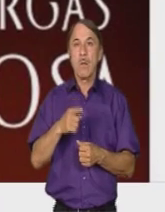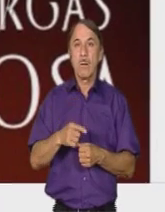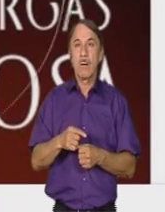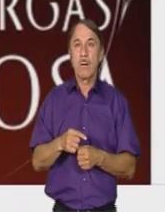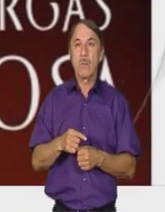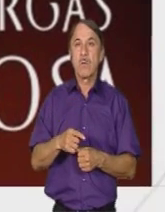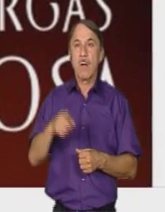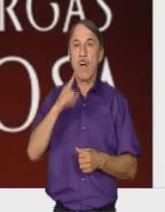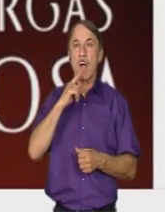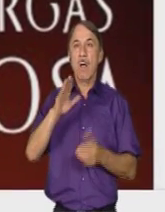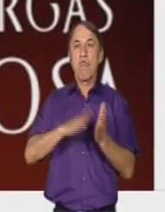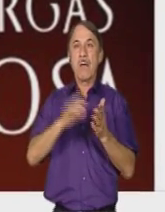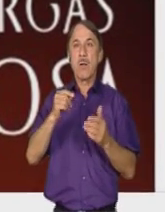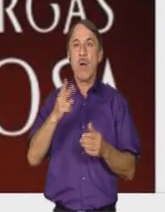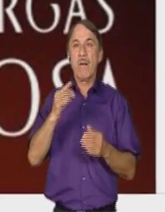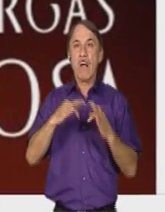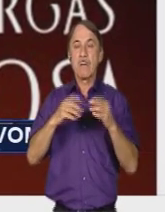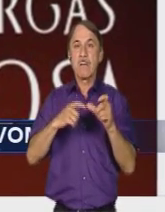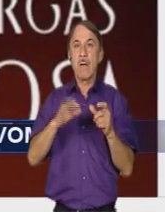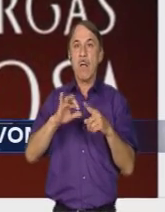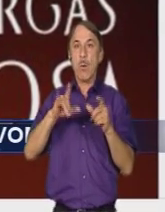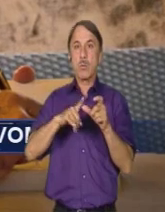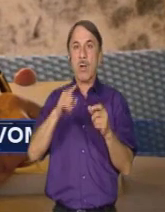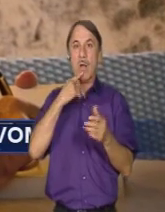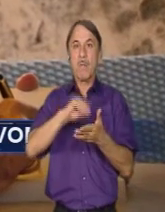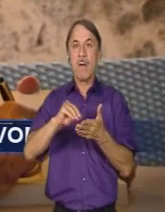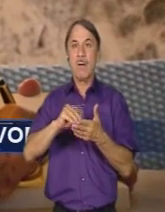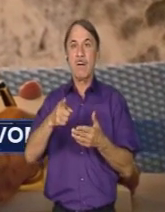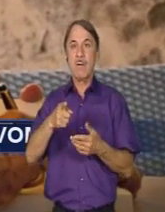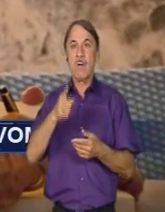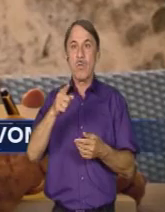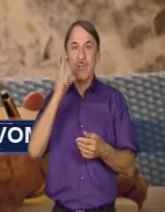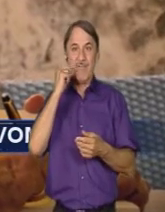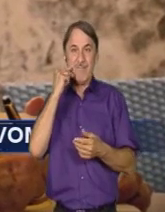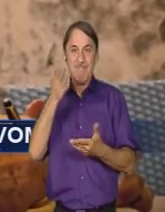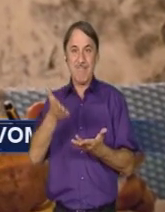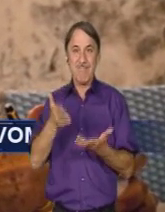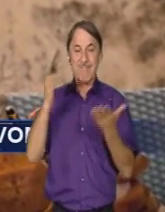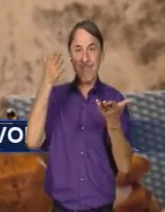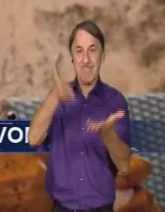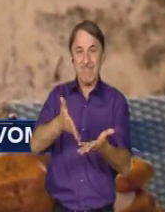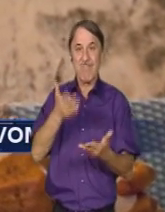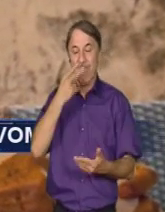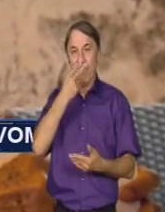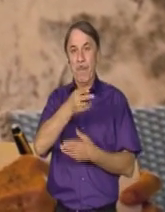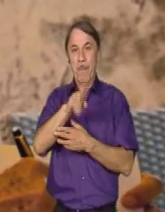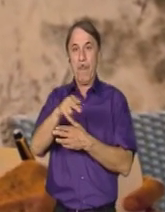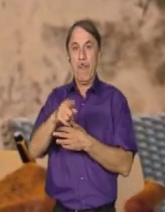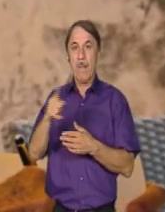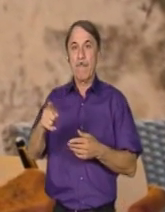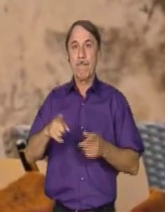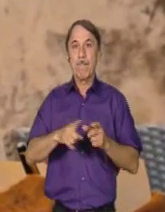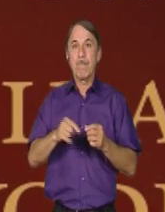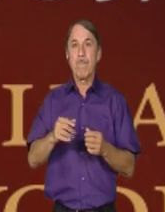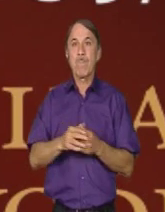Književno veče sa Marijom Vargasom Ljosom je jedna ekskluziva na koju je Srpsko narodno pozorište izuzetno ponosno, rekao je